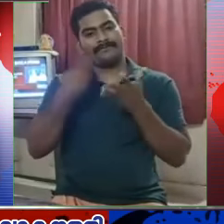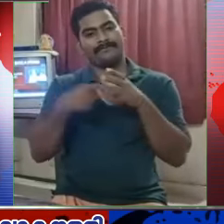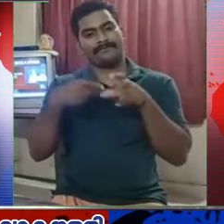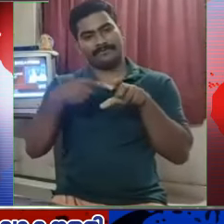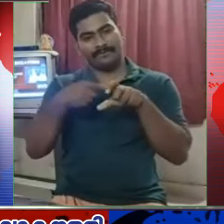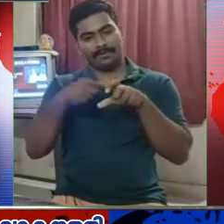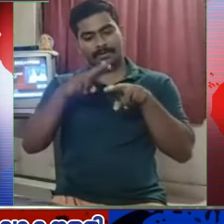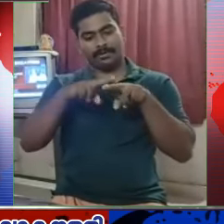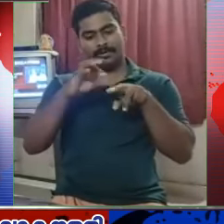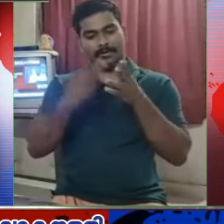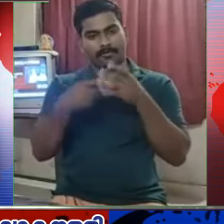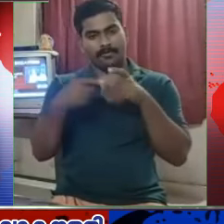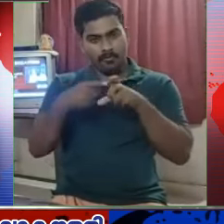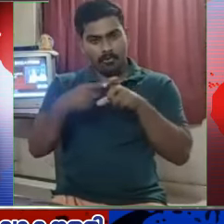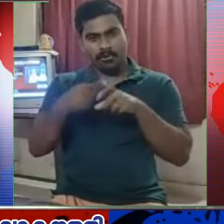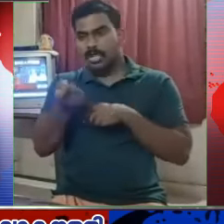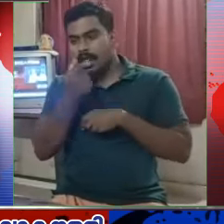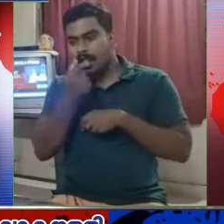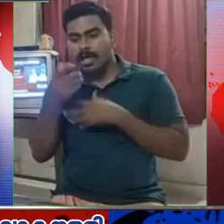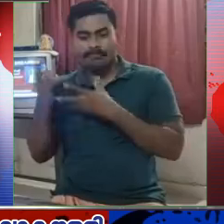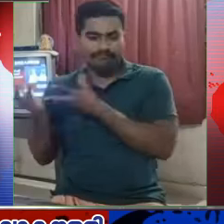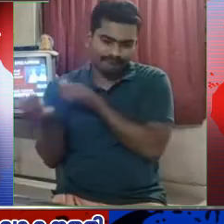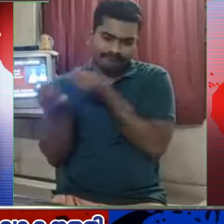ഗൗരവമായി ഇടപെടണം എന്ന് കണ്ടിട്ടുണ്ട്.